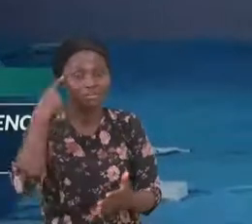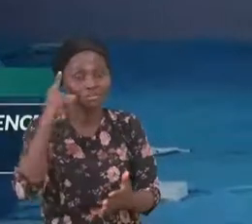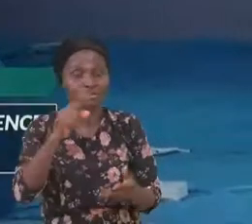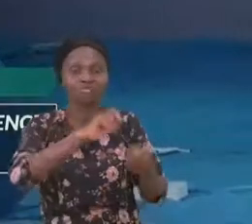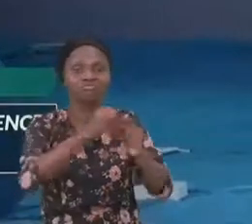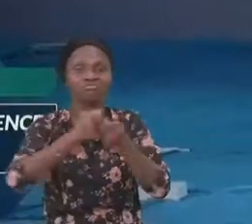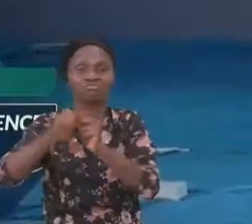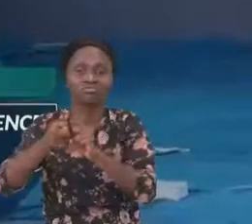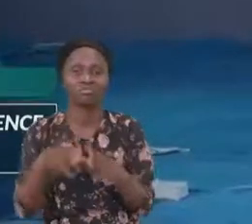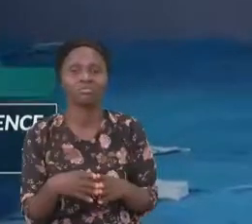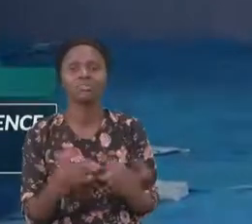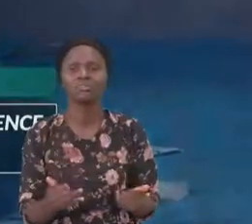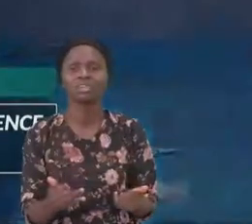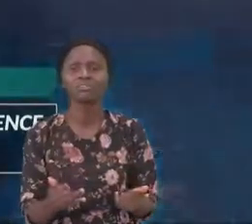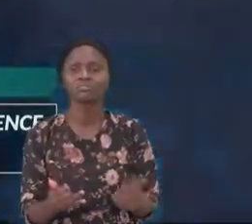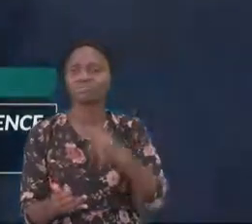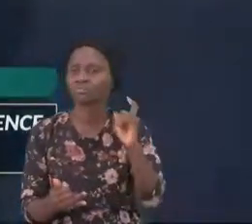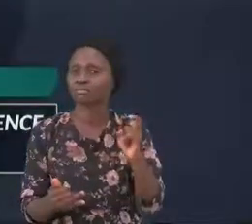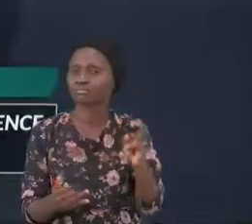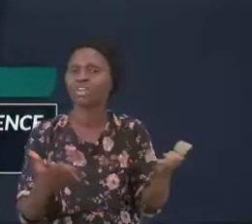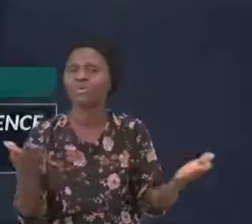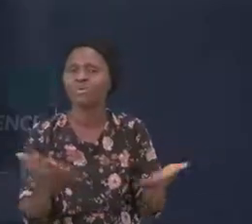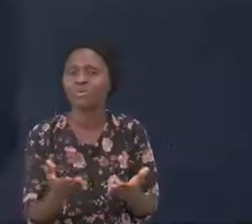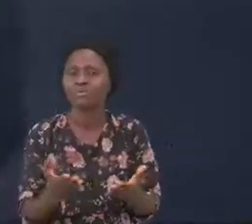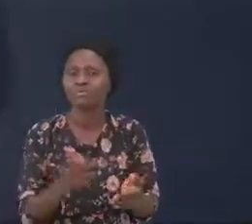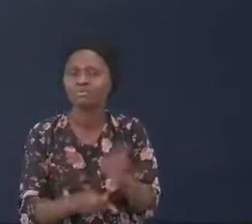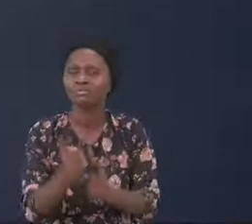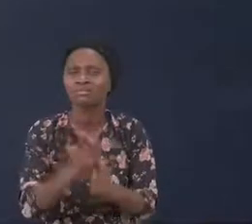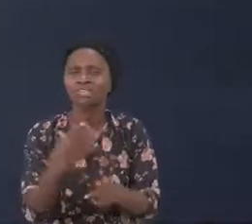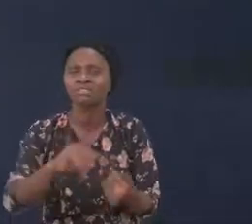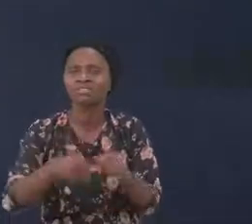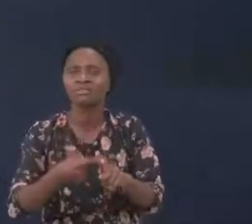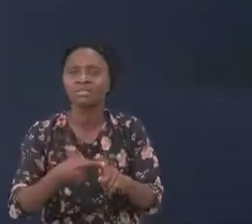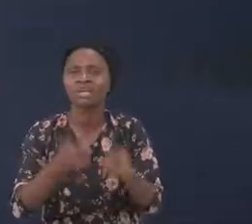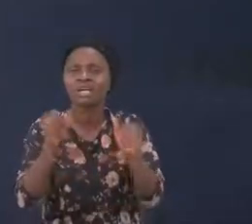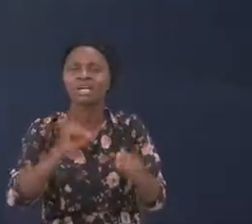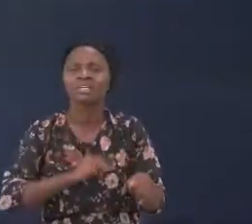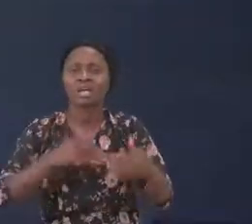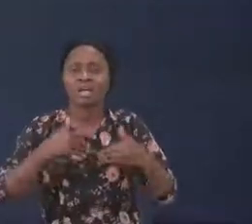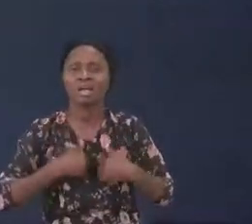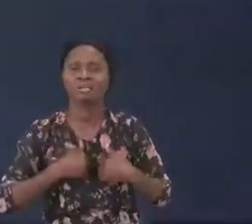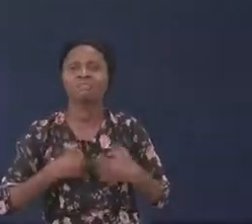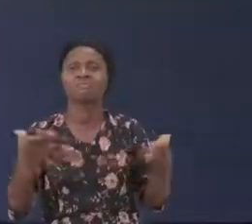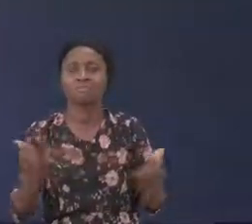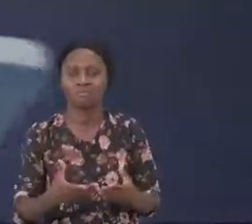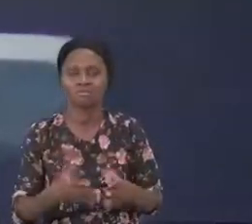Quel type d'ami devrais-je avoir? Quel type d'ami devrais-tu avoir? Qui va t'aider?